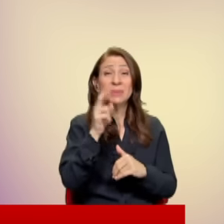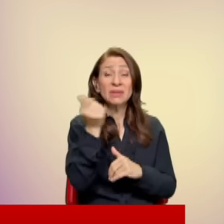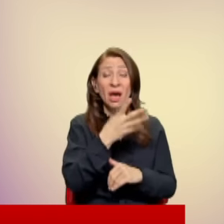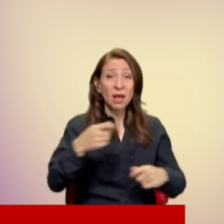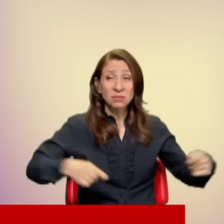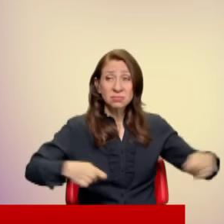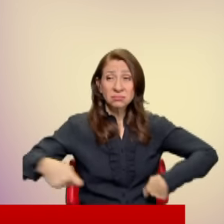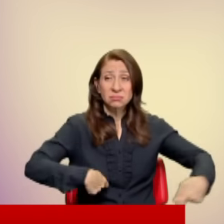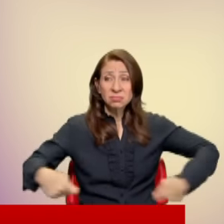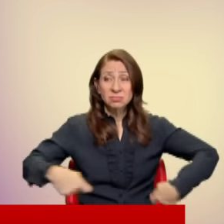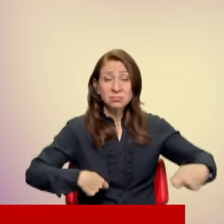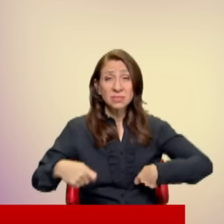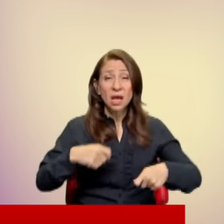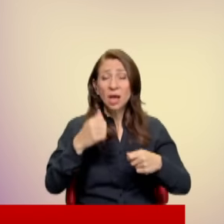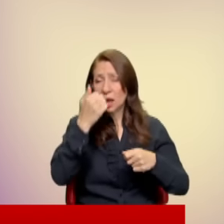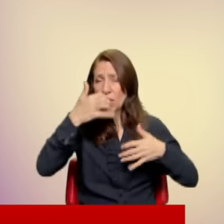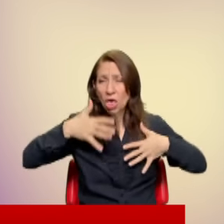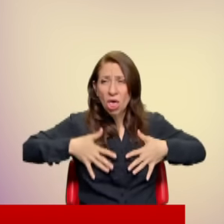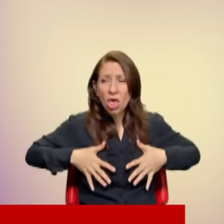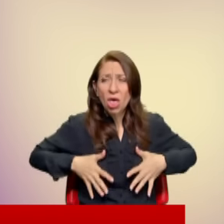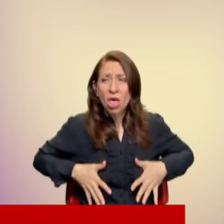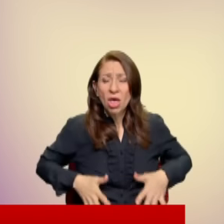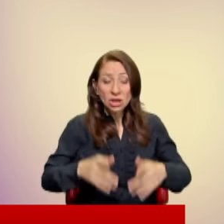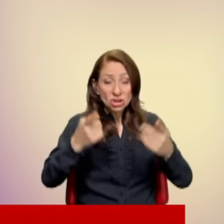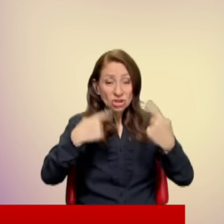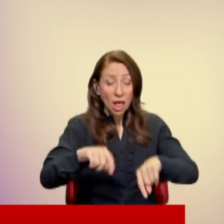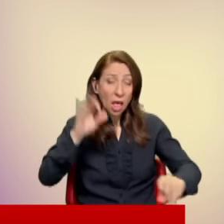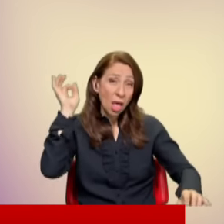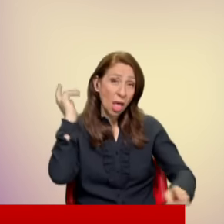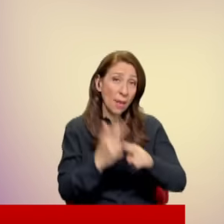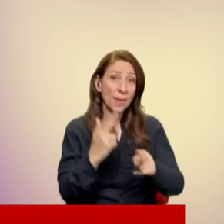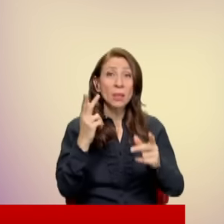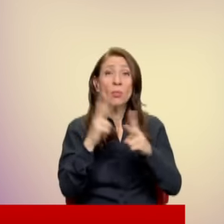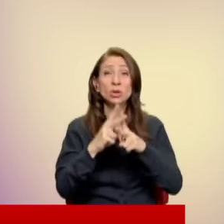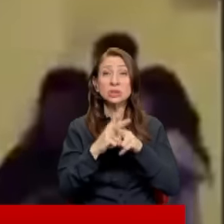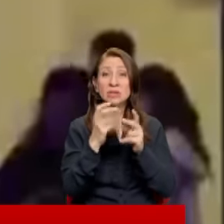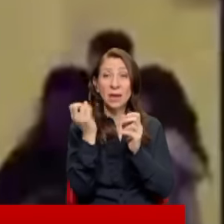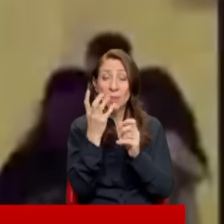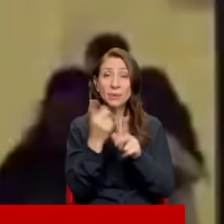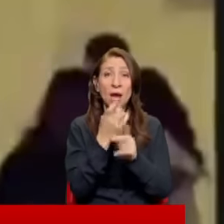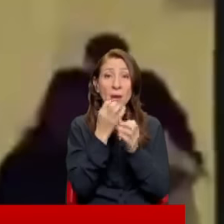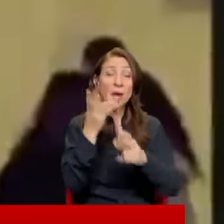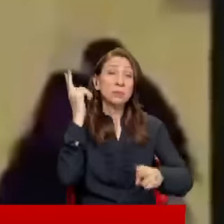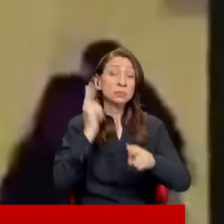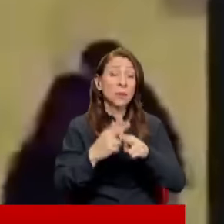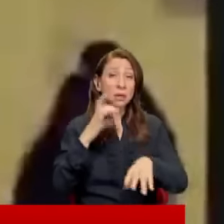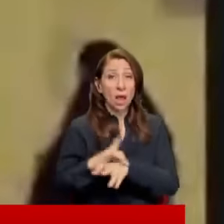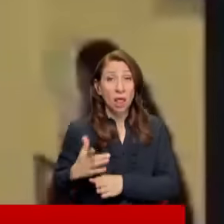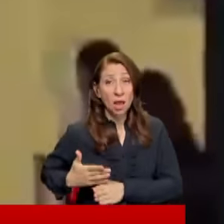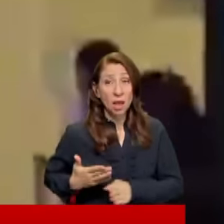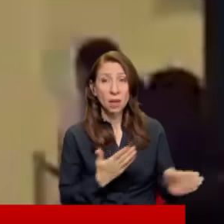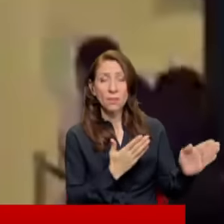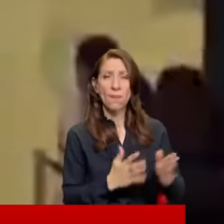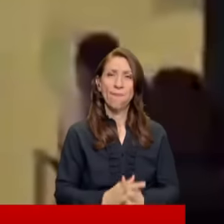bıçaklandı Yunus Yüksel kanlar içinde kaldı çevredekiler Hemen ekiplere haber verdi hızla hastaneye